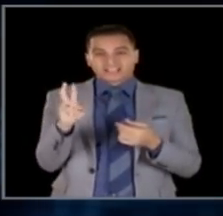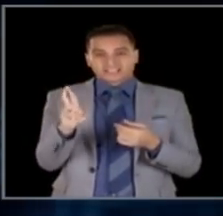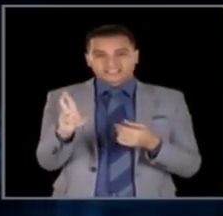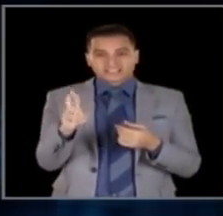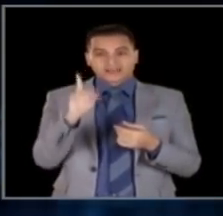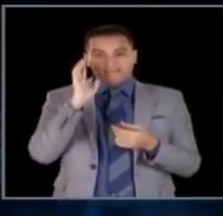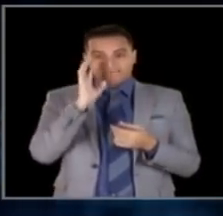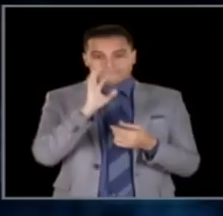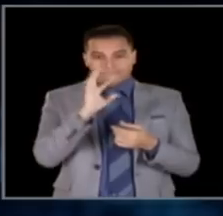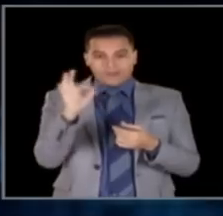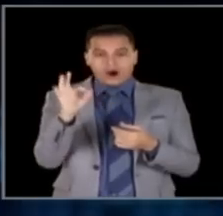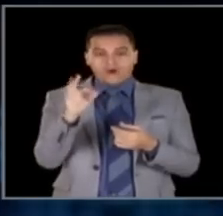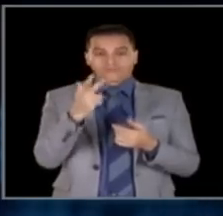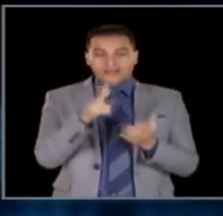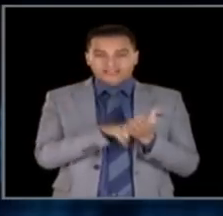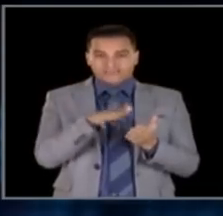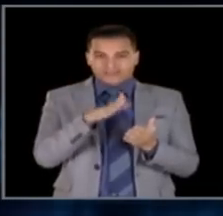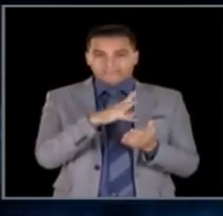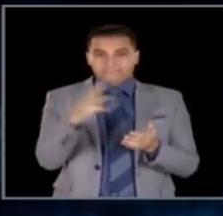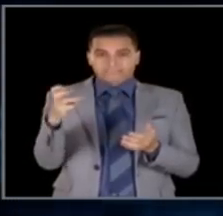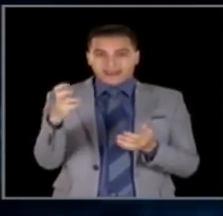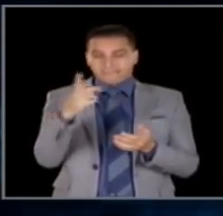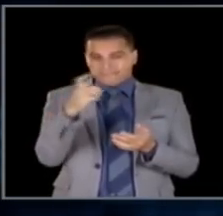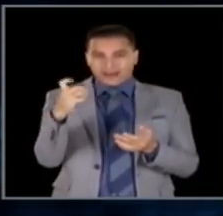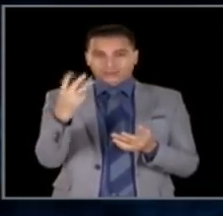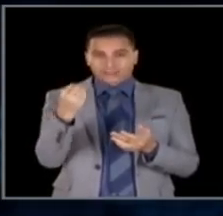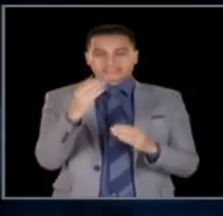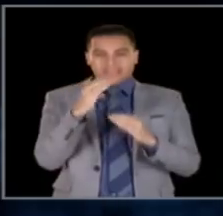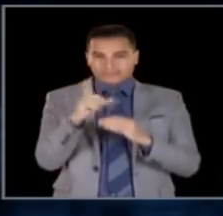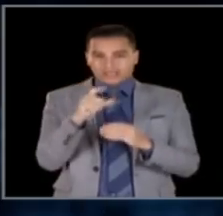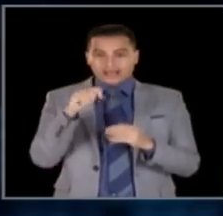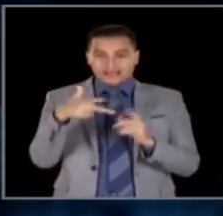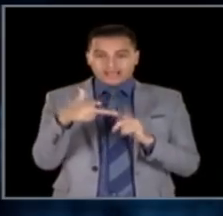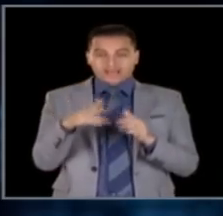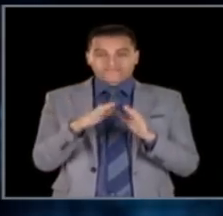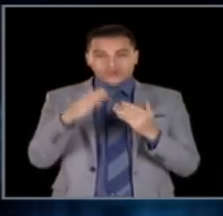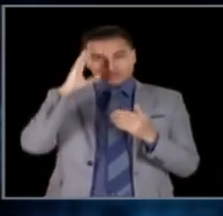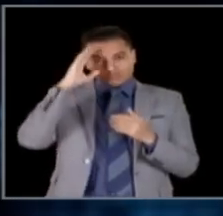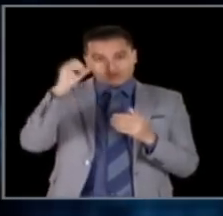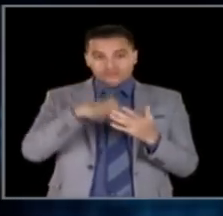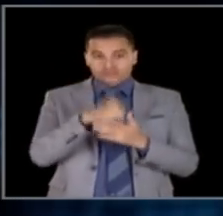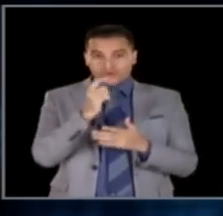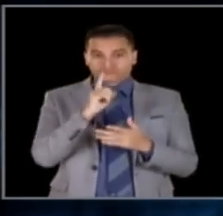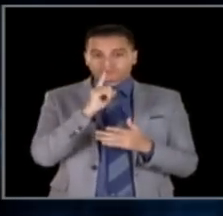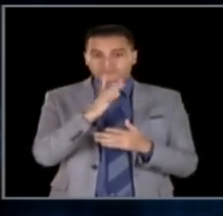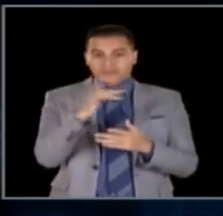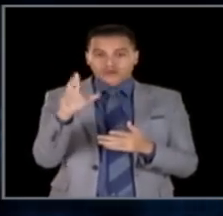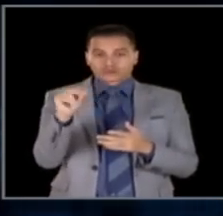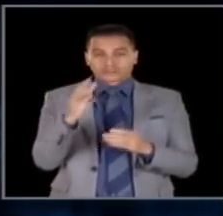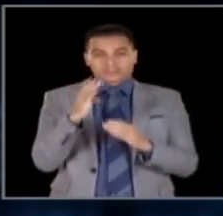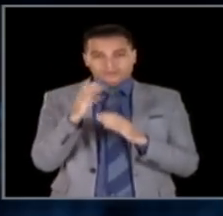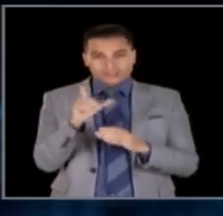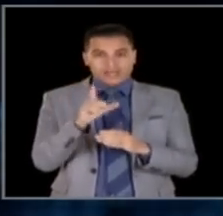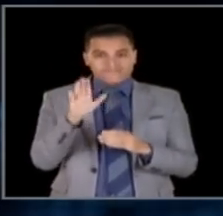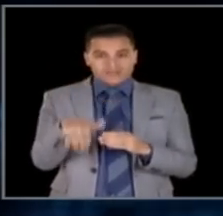و130 نقطة إجابات صحيحة. في المركز الثالث فريق سفراء مفيش نقاط و120